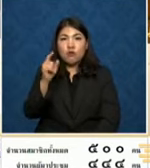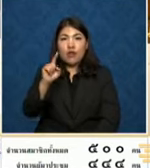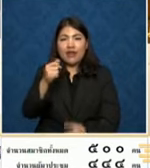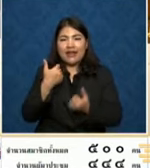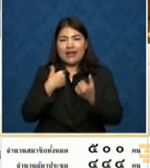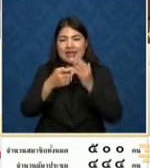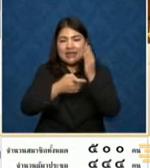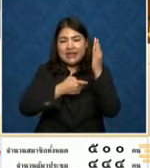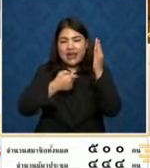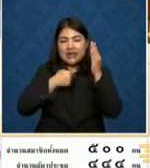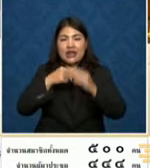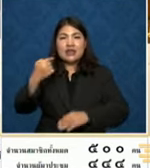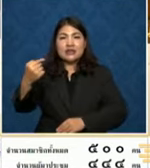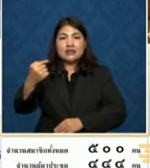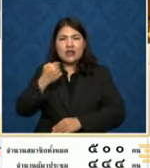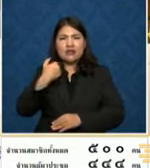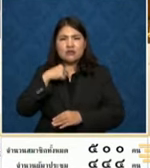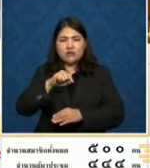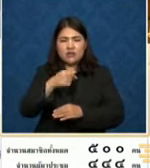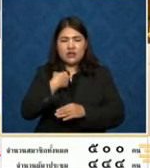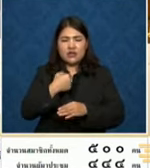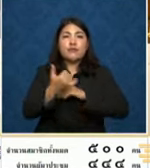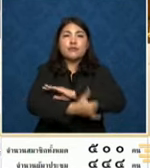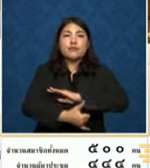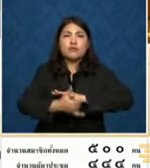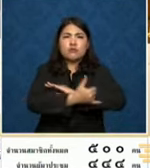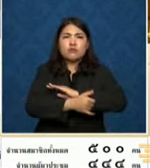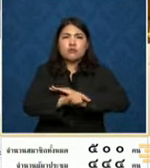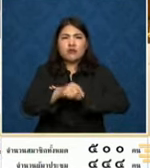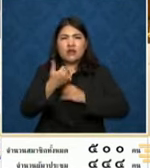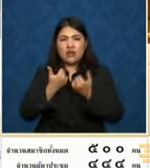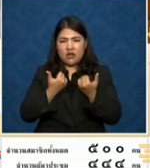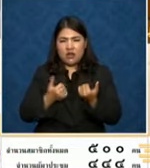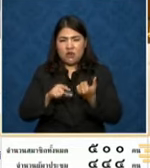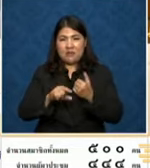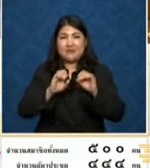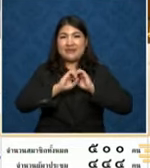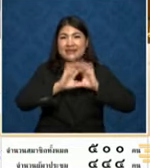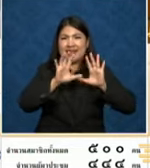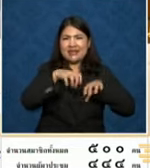จากประเทศเพื่อนบ้านหรือประเทศอื่นๆที่ปลูกยางเหมือนเราเขาไม่ชัดเจนเหมือนที่เราทำครับ